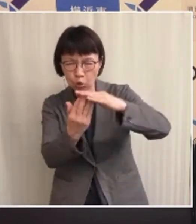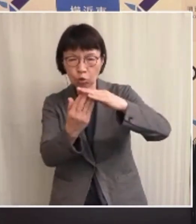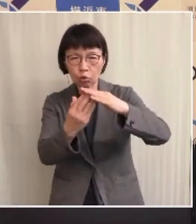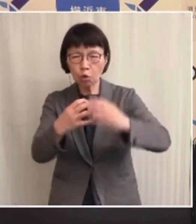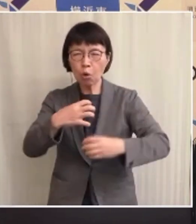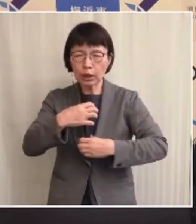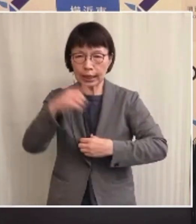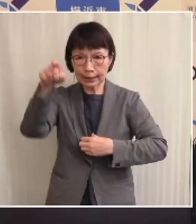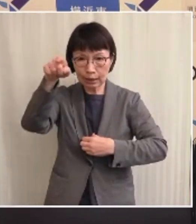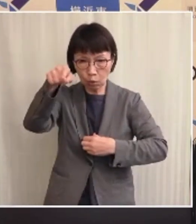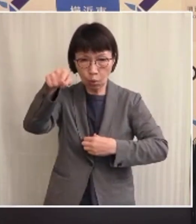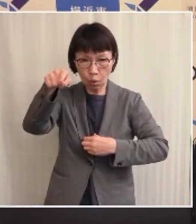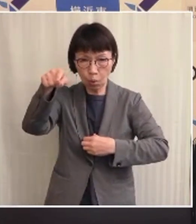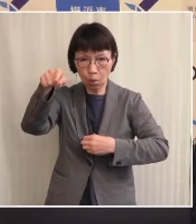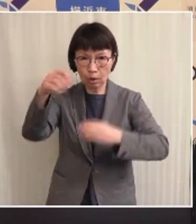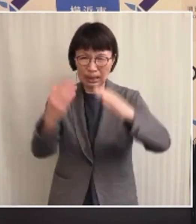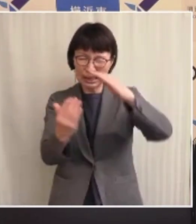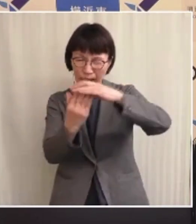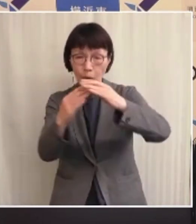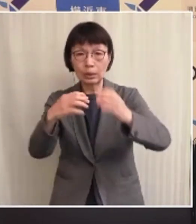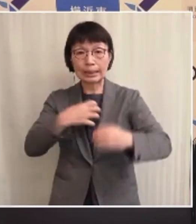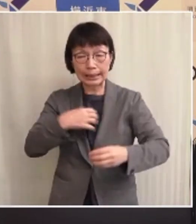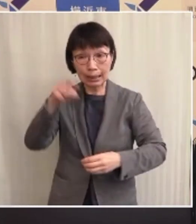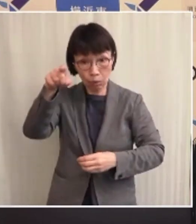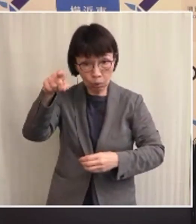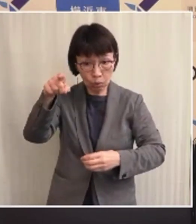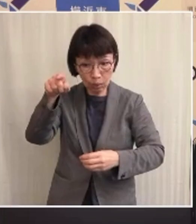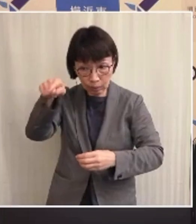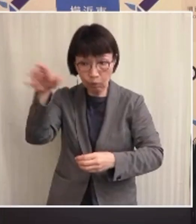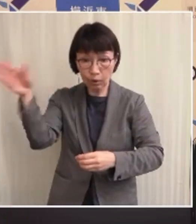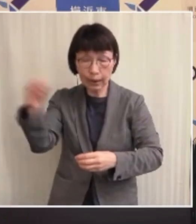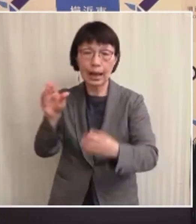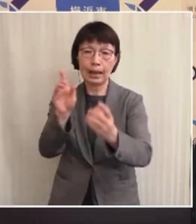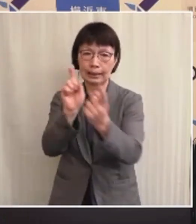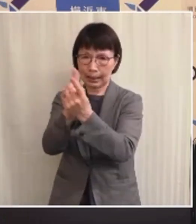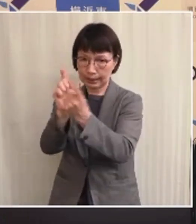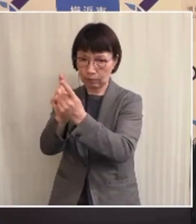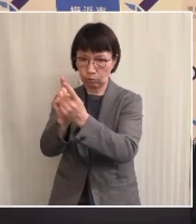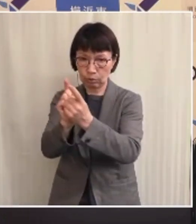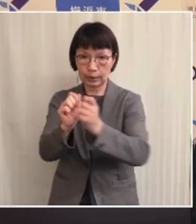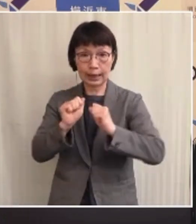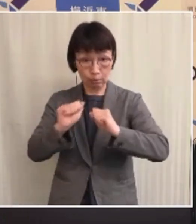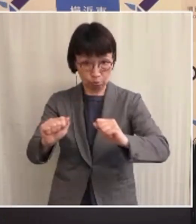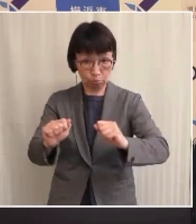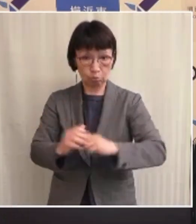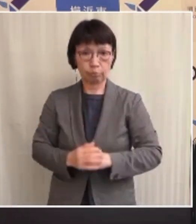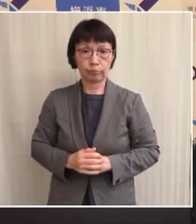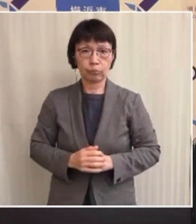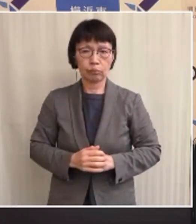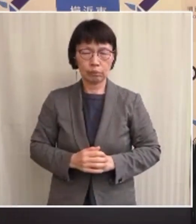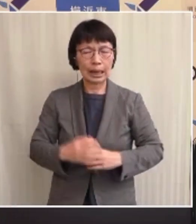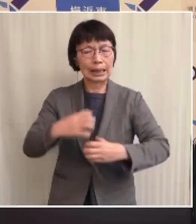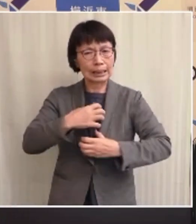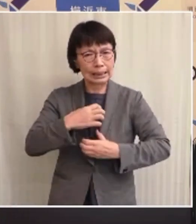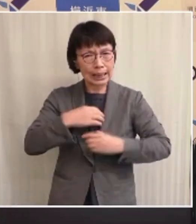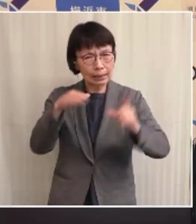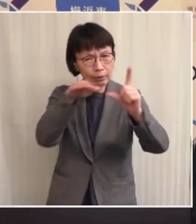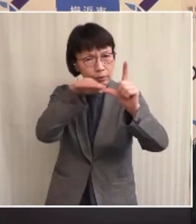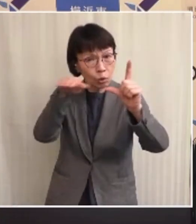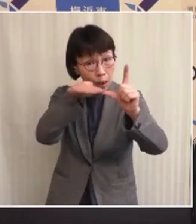んどんどん対策をしていくっていうことが基本になろうかと思います。で、まあ、その危険の度合いをです